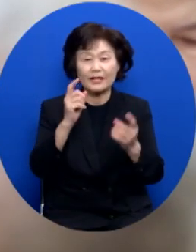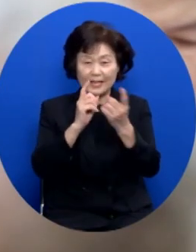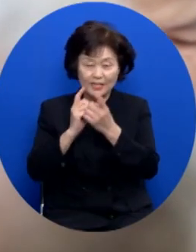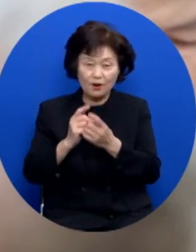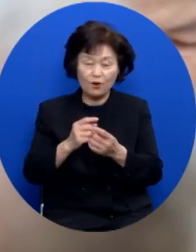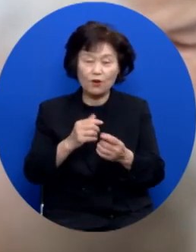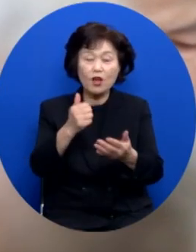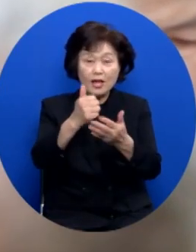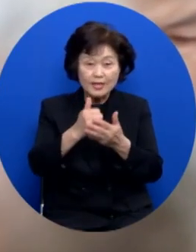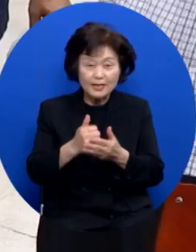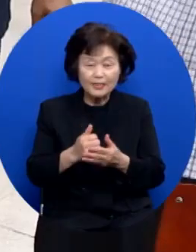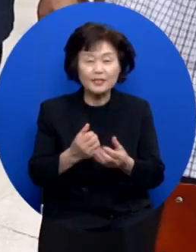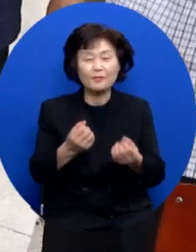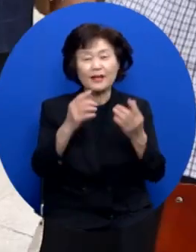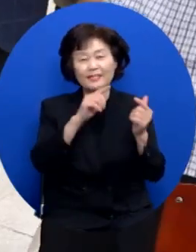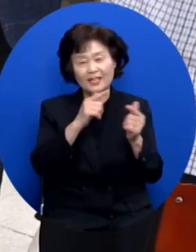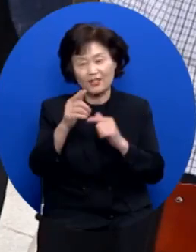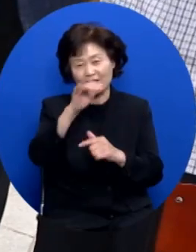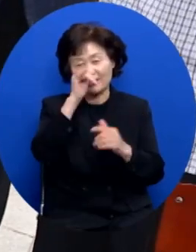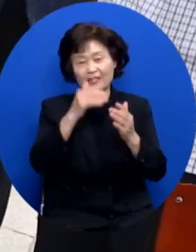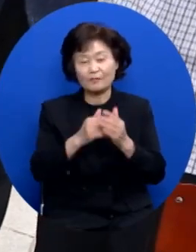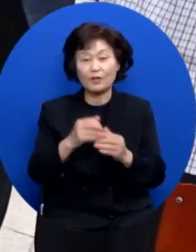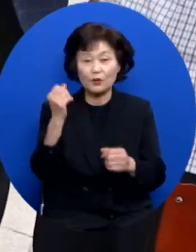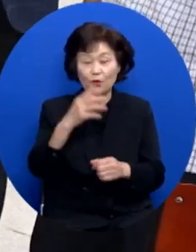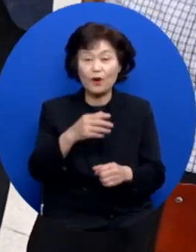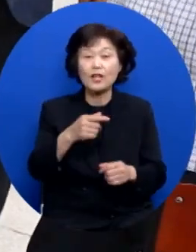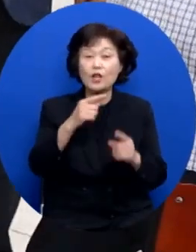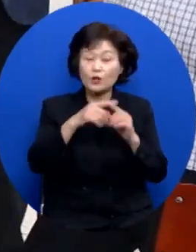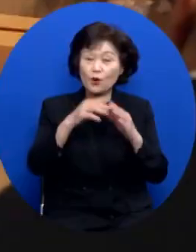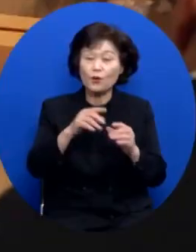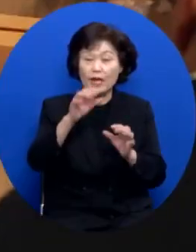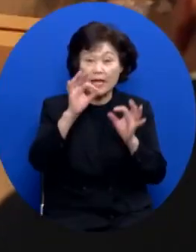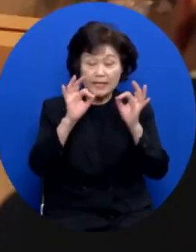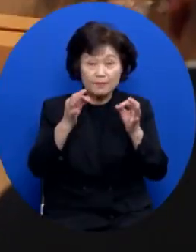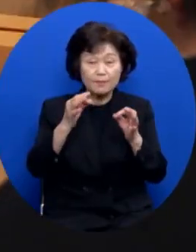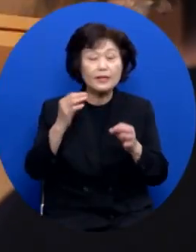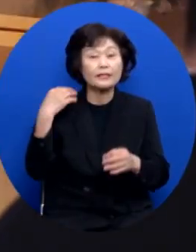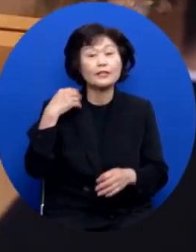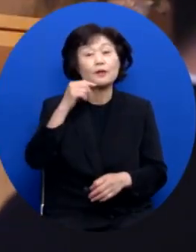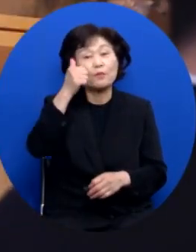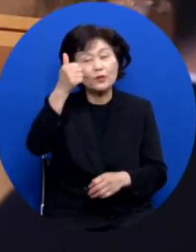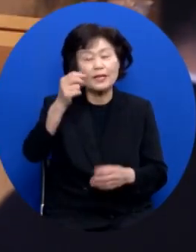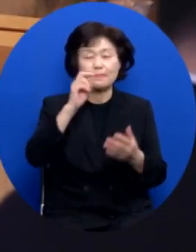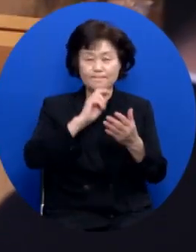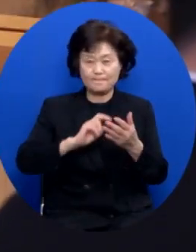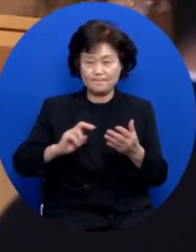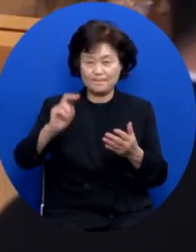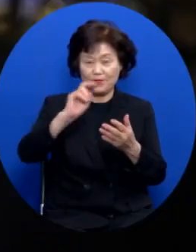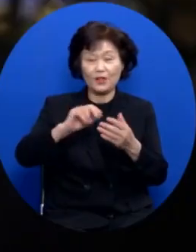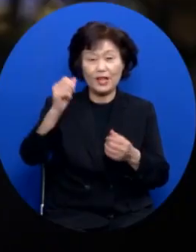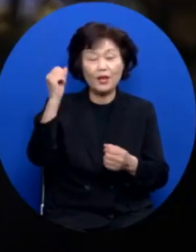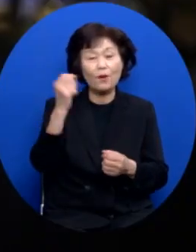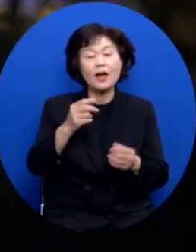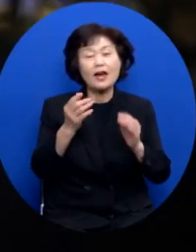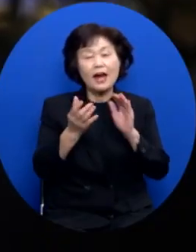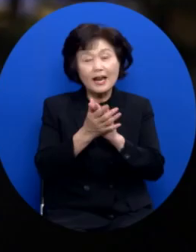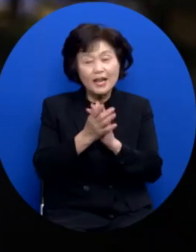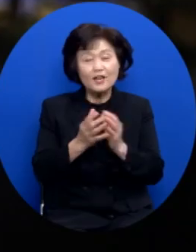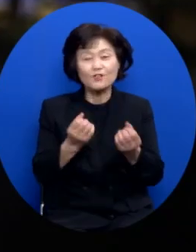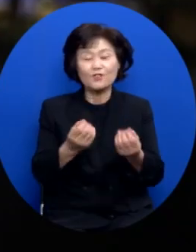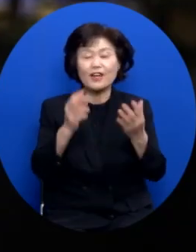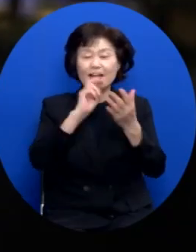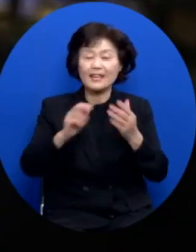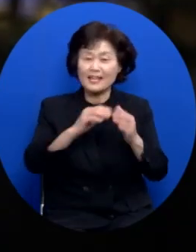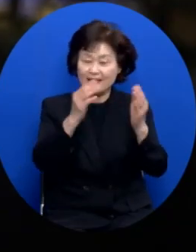리셉션 행사가 진행됐습니다 또한 내당교회 김준 다민 목사의 클래식 공연과 할렐루야 찬양대의 특별 찬송